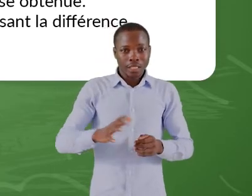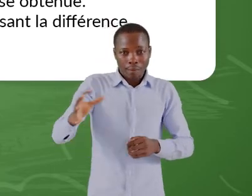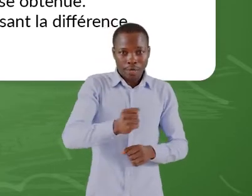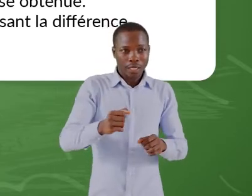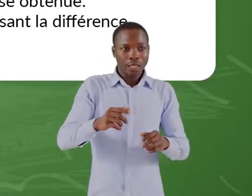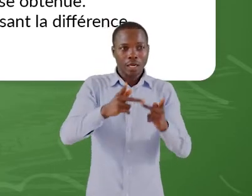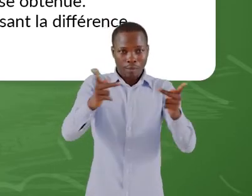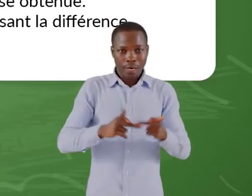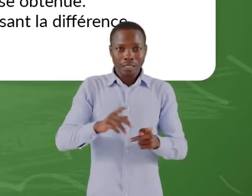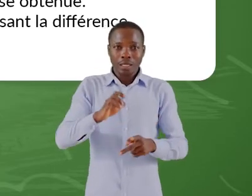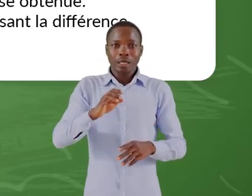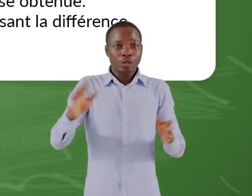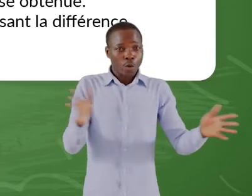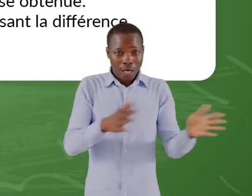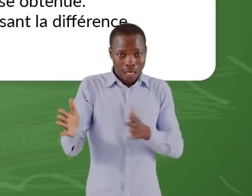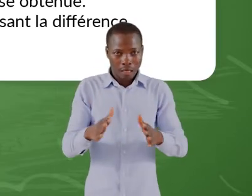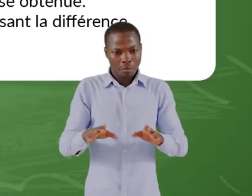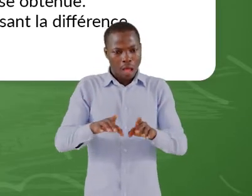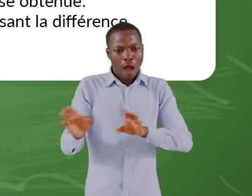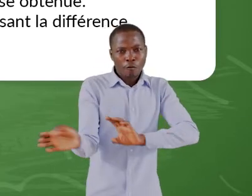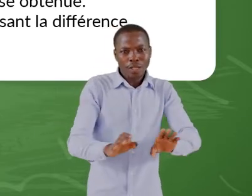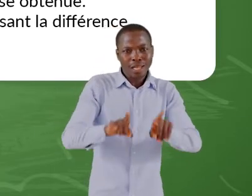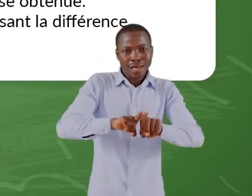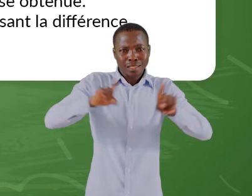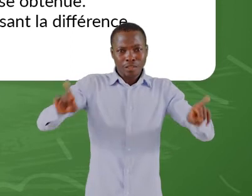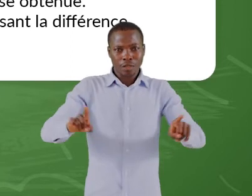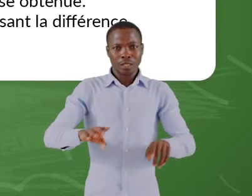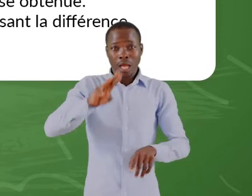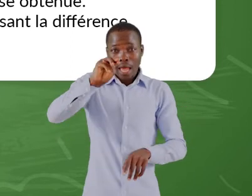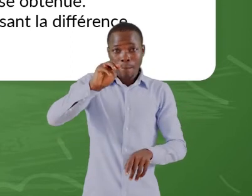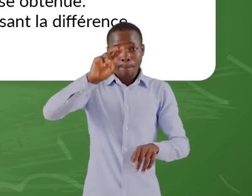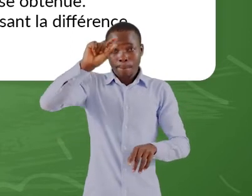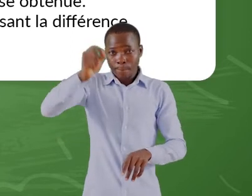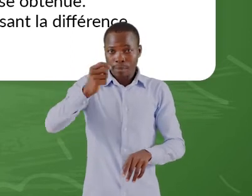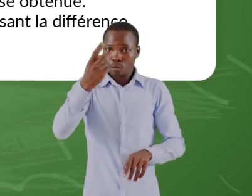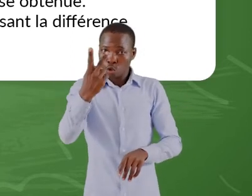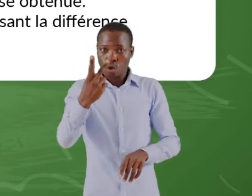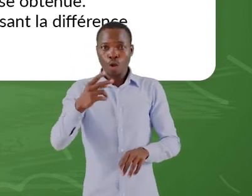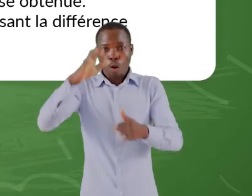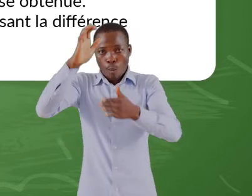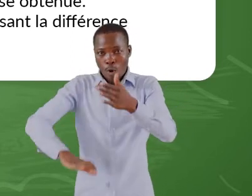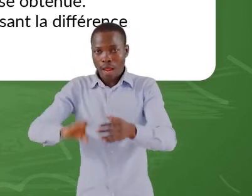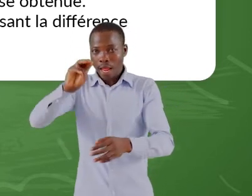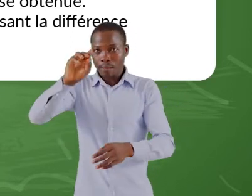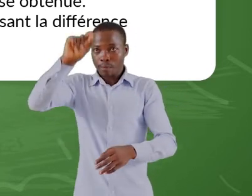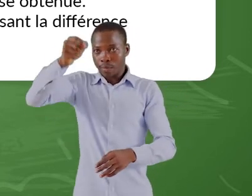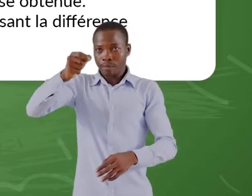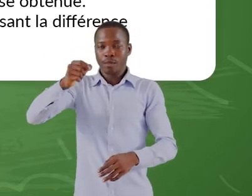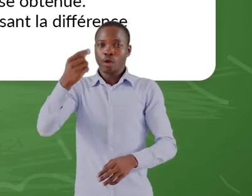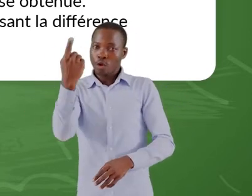place de l'air en faisant la différence M'2 moins M'1.